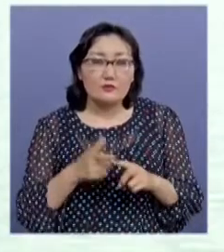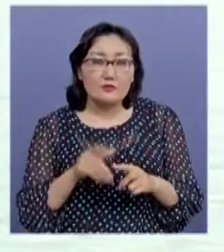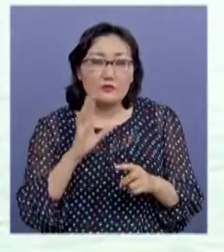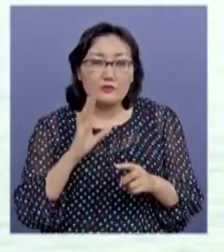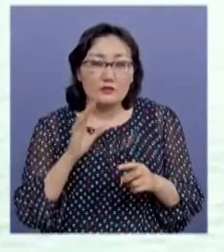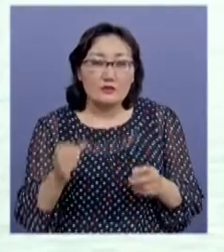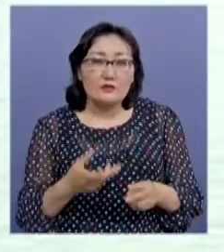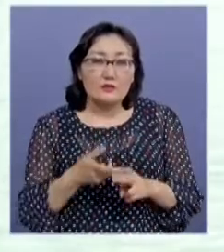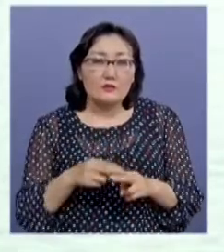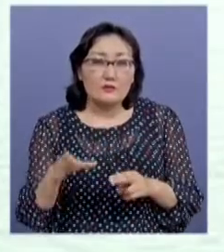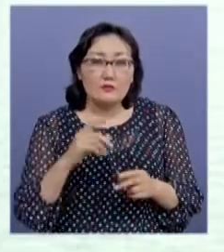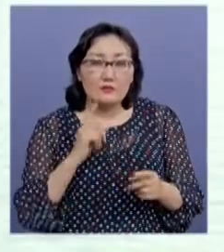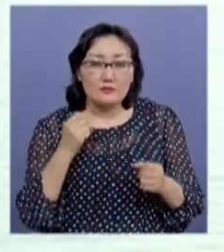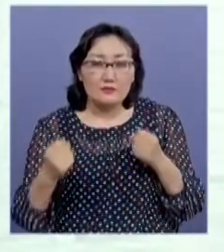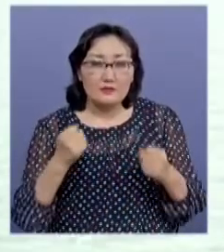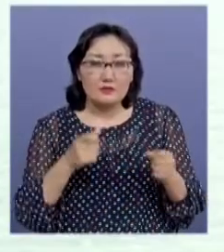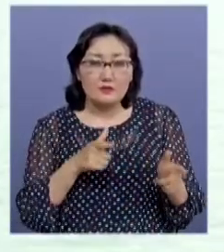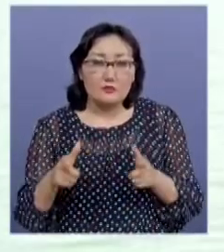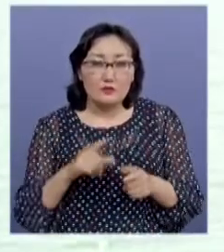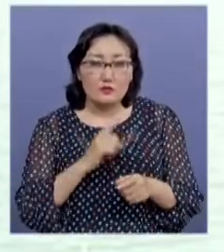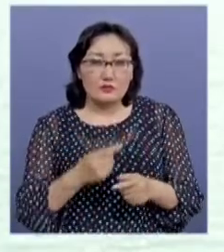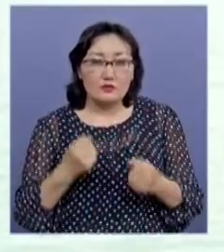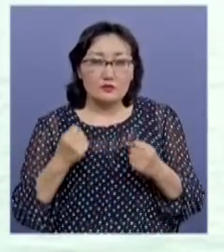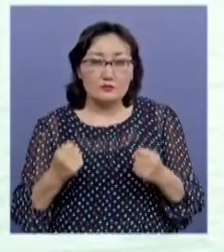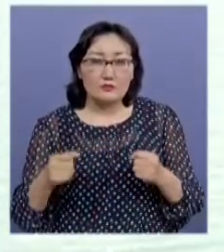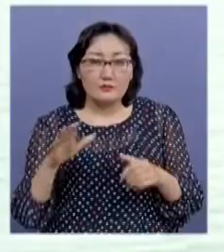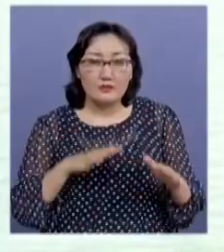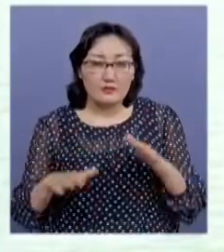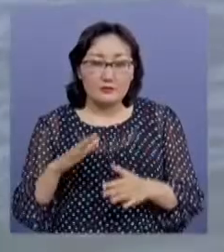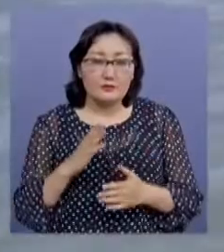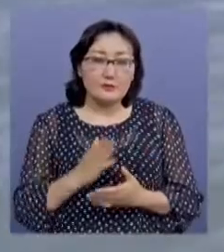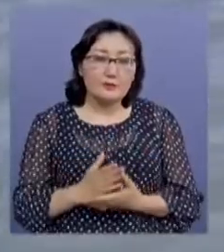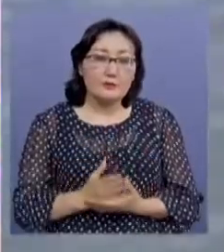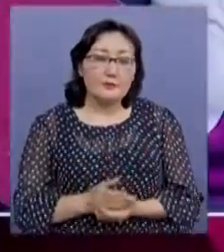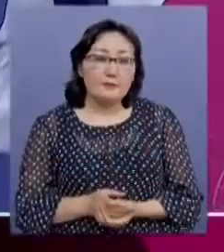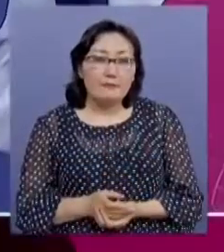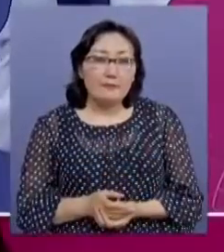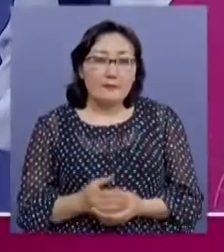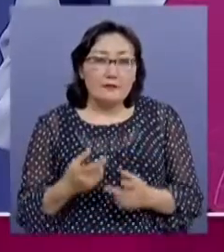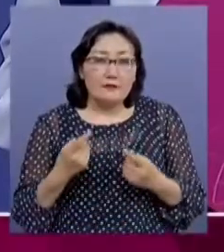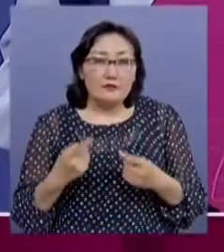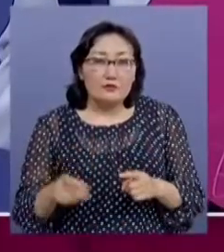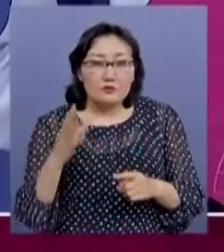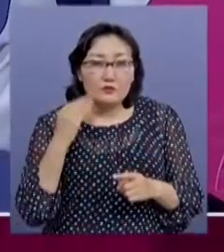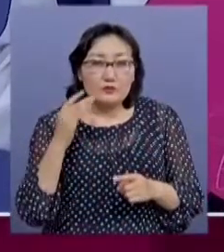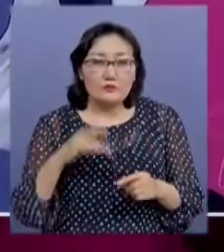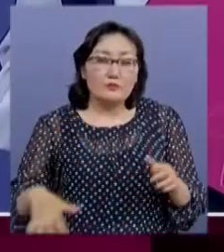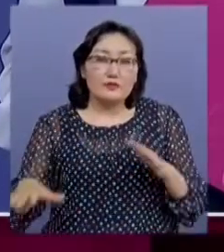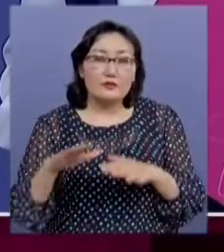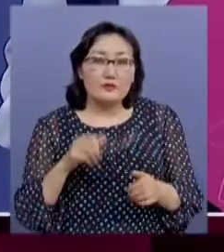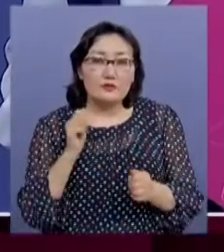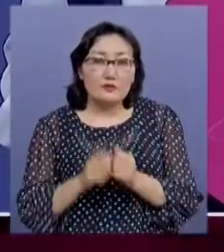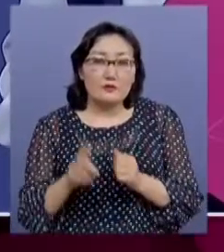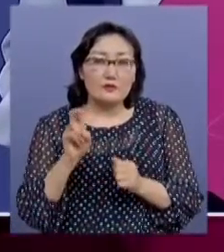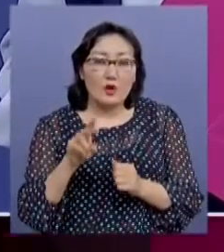Құтқарушылар жыл бойы физикалық дайындықтан өтеді. Күші мығым, мықты малтиды. Бұдан бөлек алматылықтардың шомылуға жиі баратын